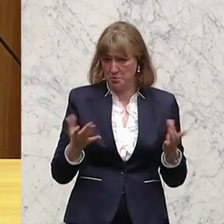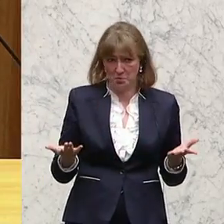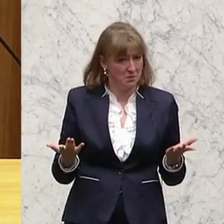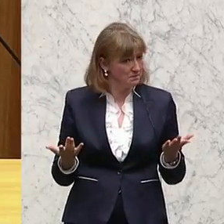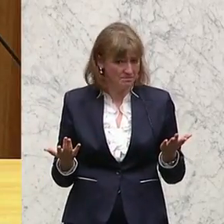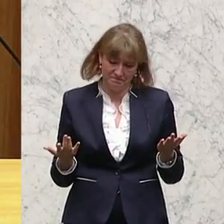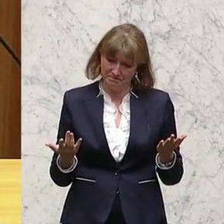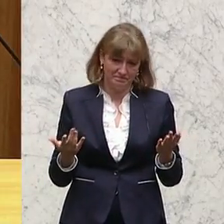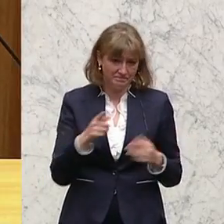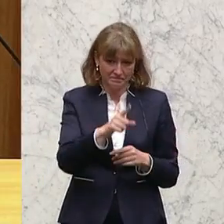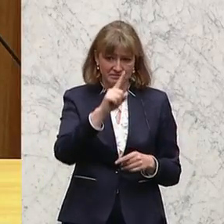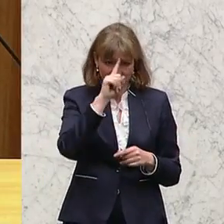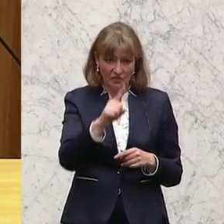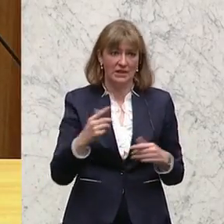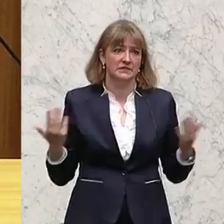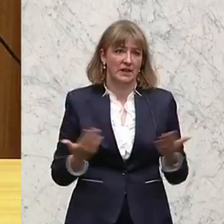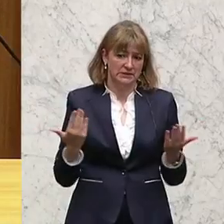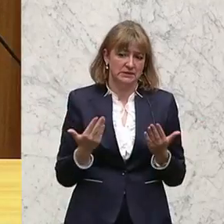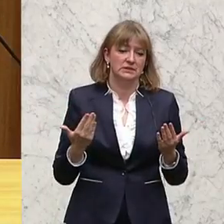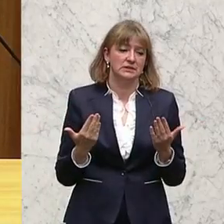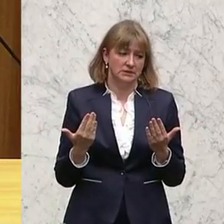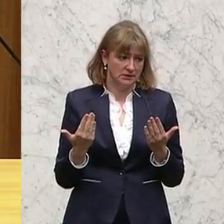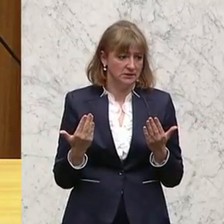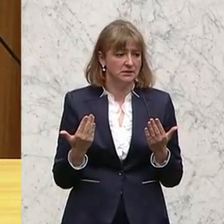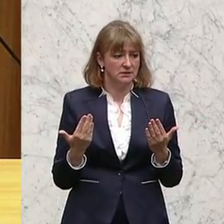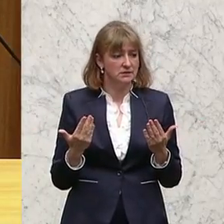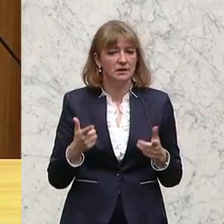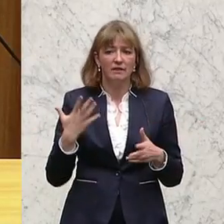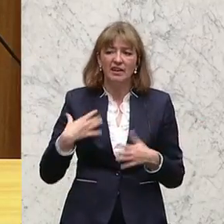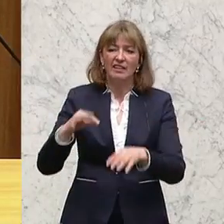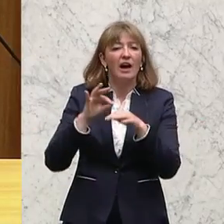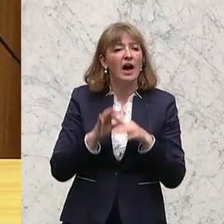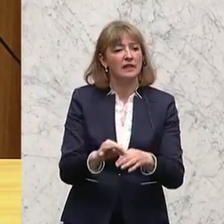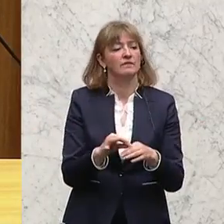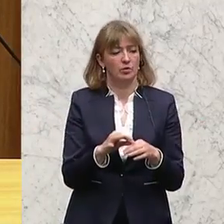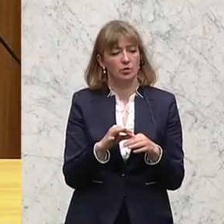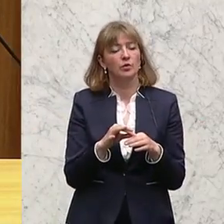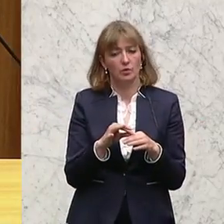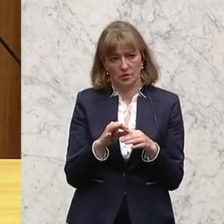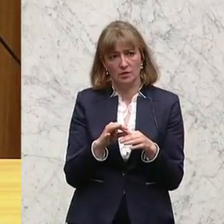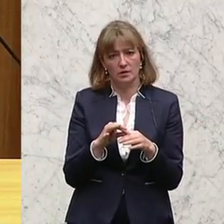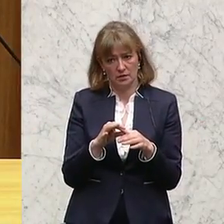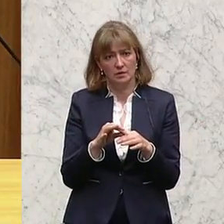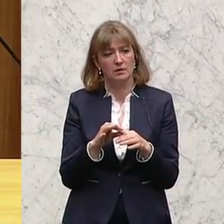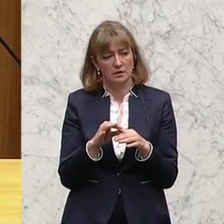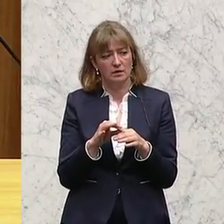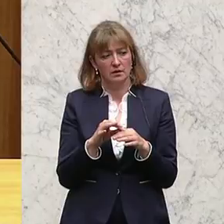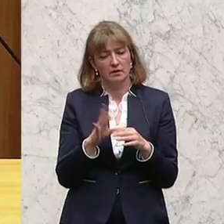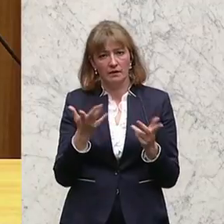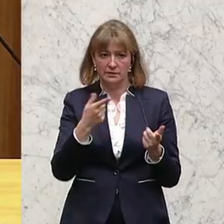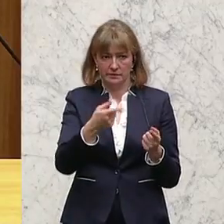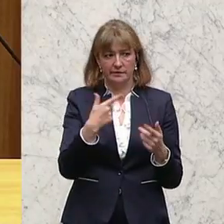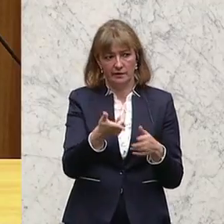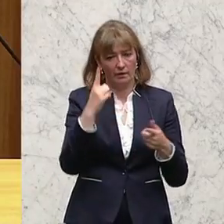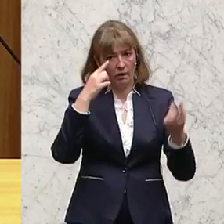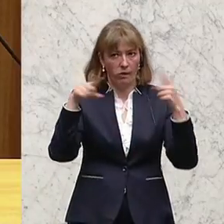genau, dass nur die Wiedereinführung, das weiß ich schon, dass Sie wieder mit den Augen rollen, wenn